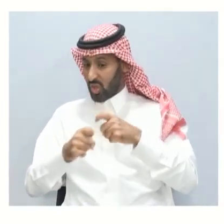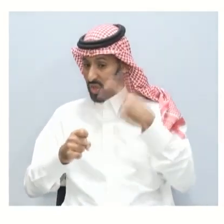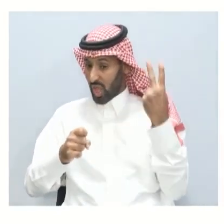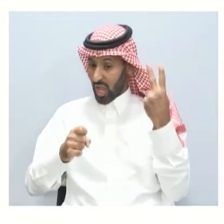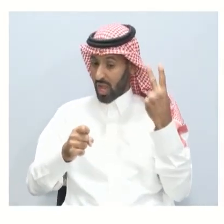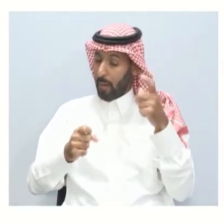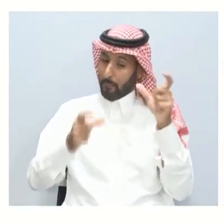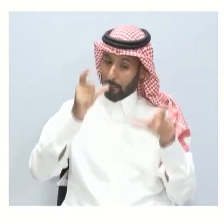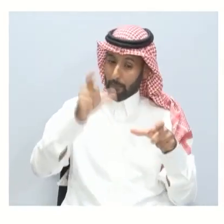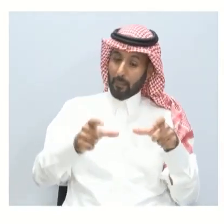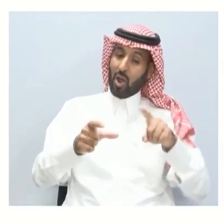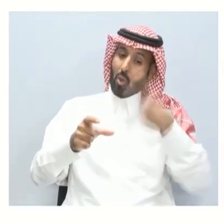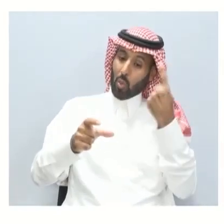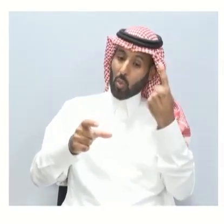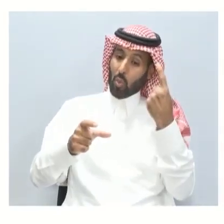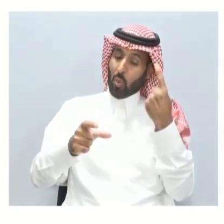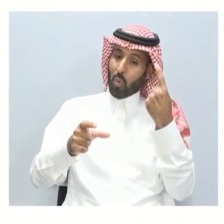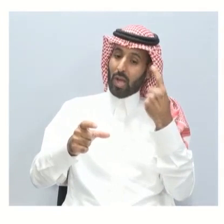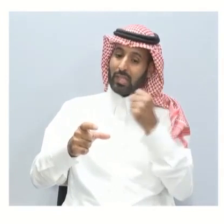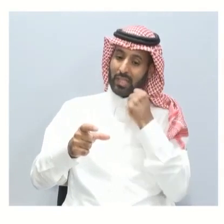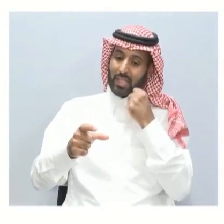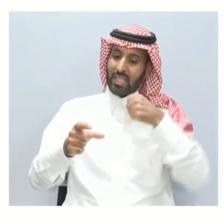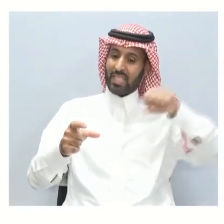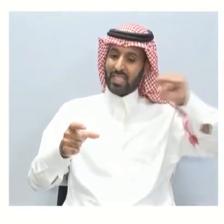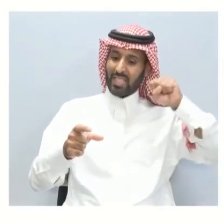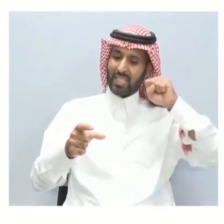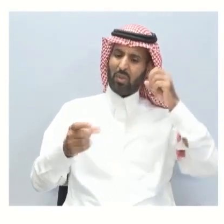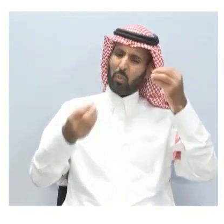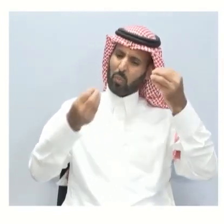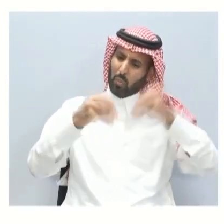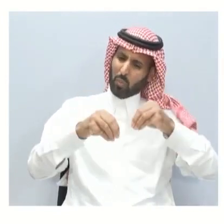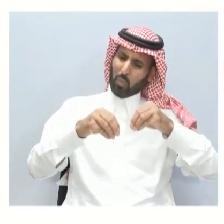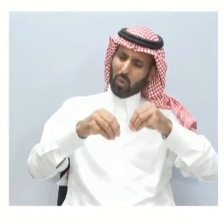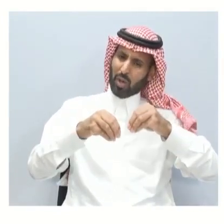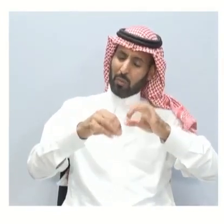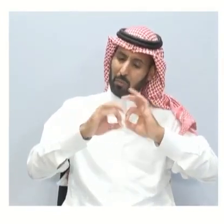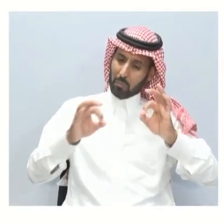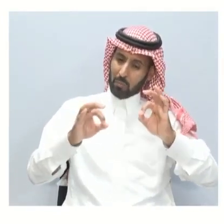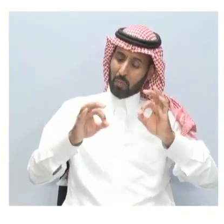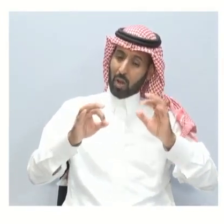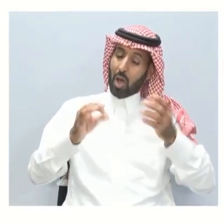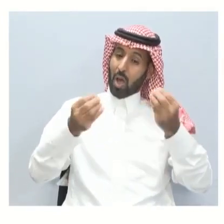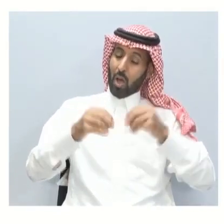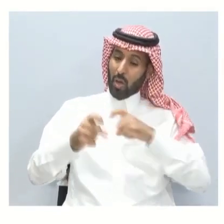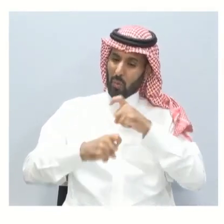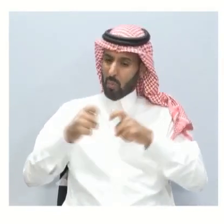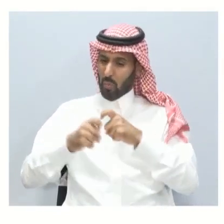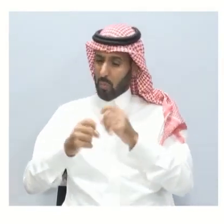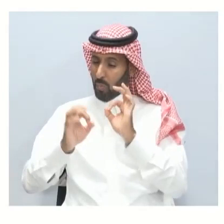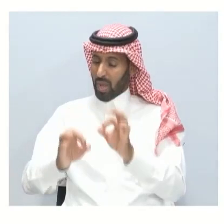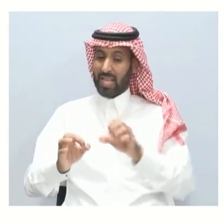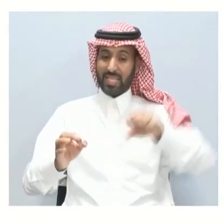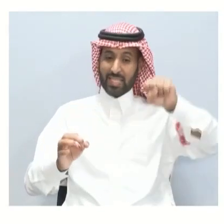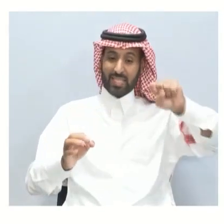تحتوي عناصر المجموعه الاولى على مستويات الاس شبه ممتلئه في الاولى التكافؤ توزيع الالكتروني